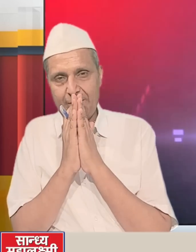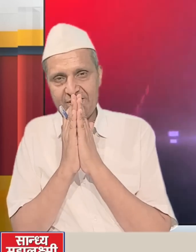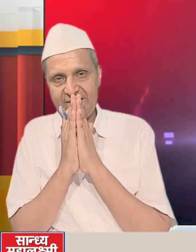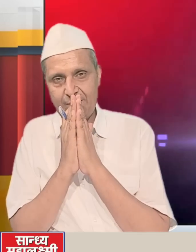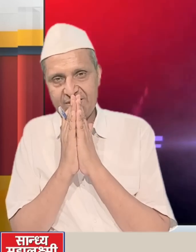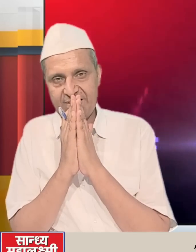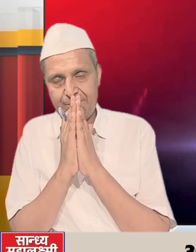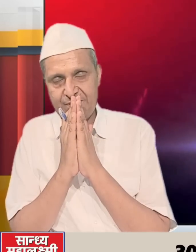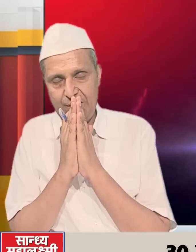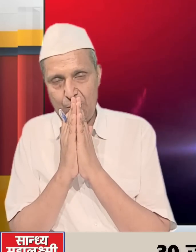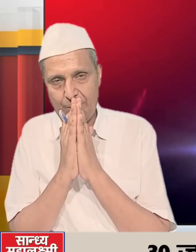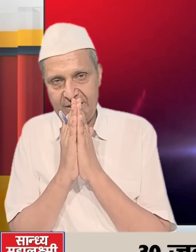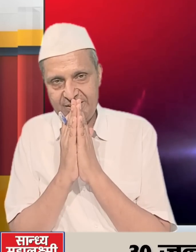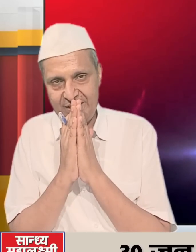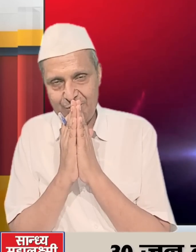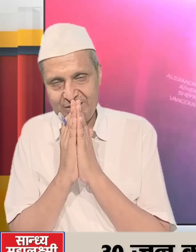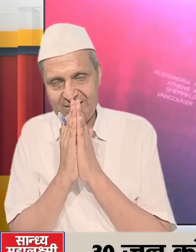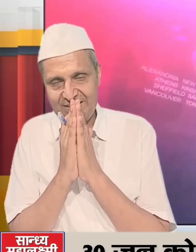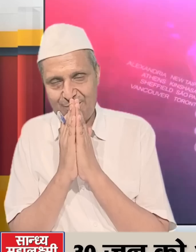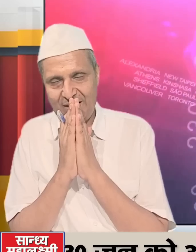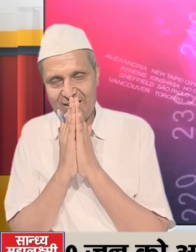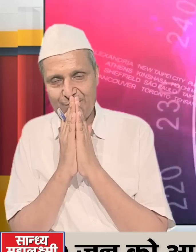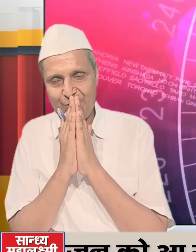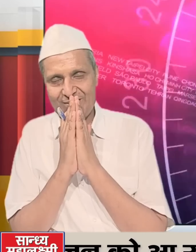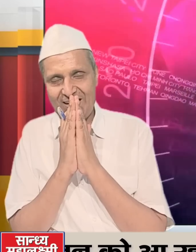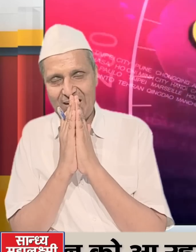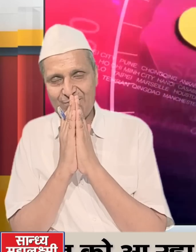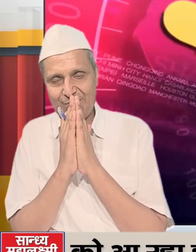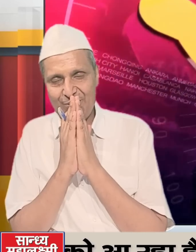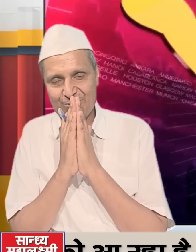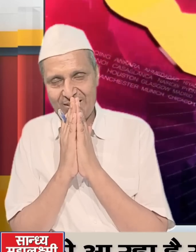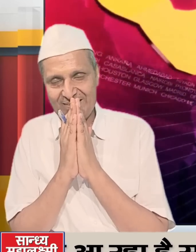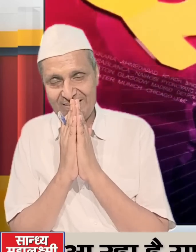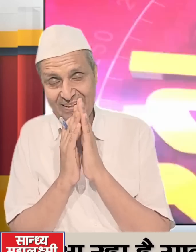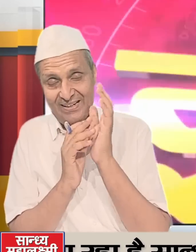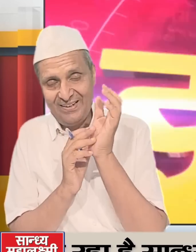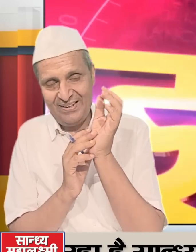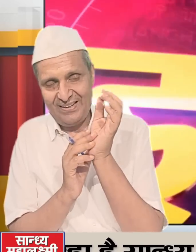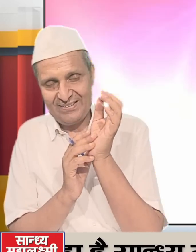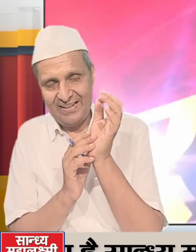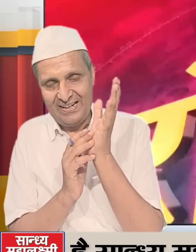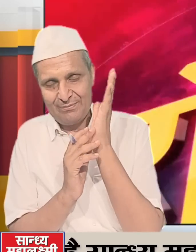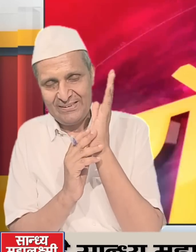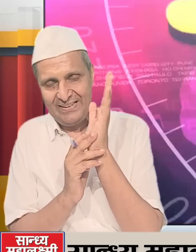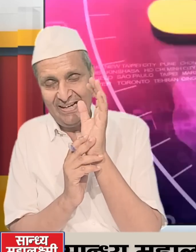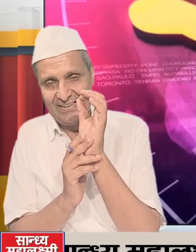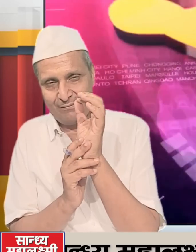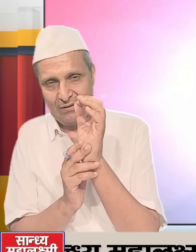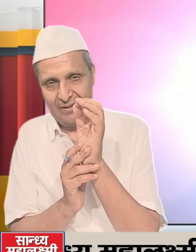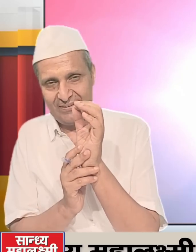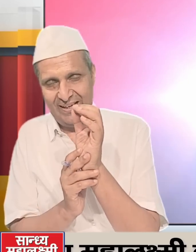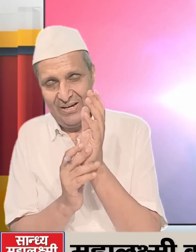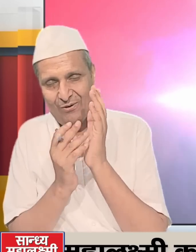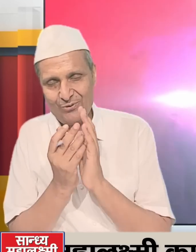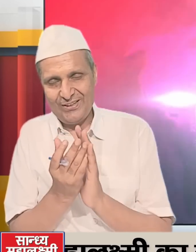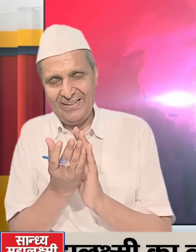सोशल मीडिया पर जैन समाज के सबसे लोकप्रिय जैन न्यूज चैनल महालक्ष्मी की ओर से आप सभी को सादा जैन। घड़ी रात के 8 बजा रही है,